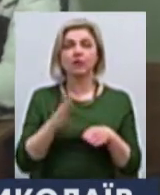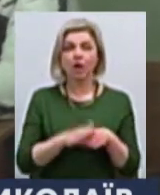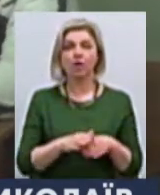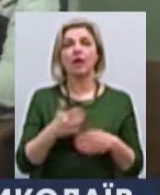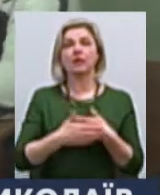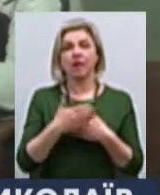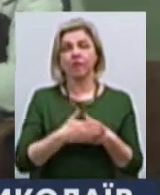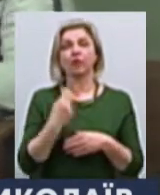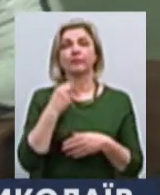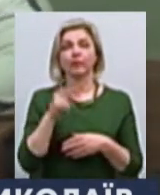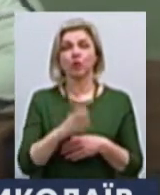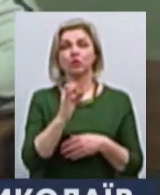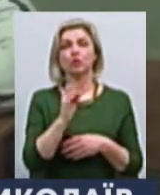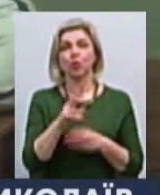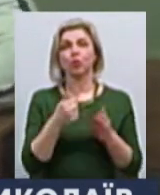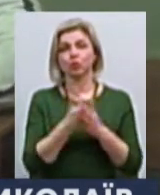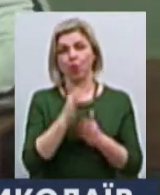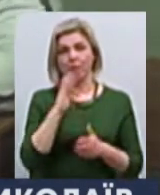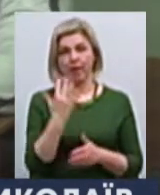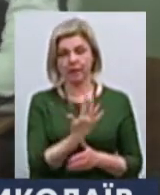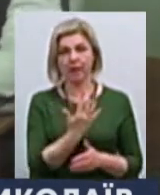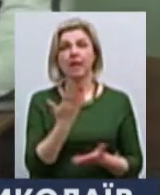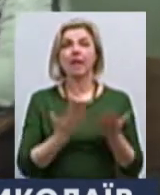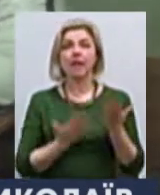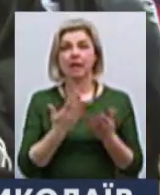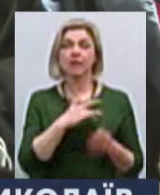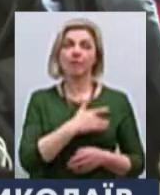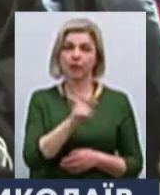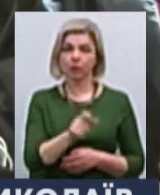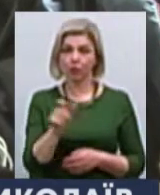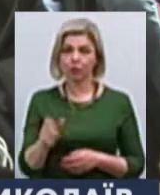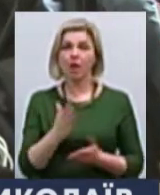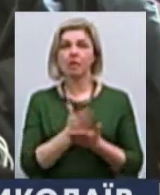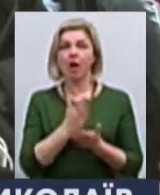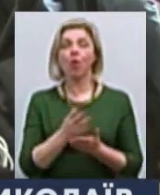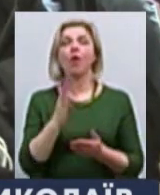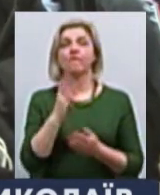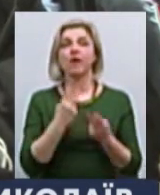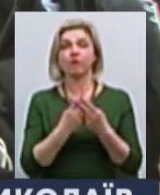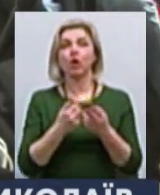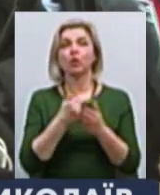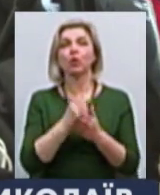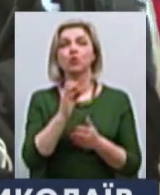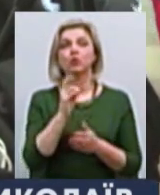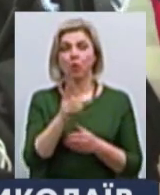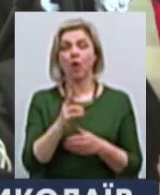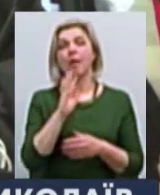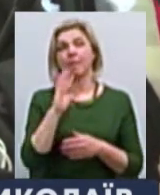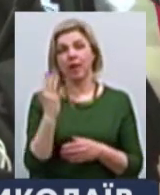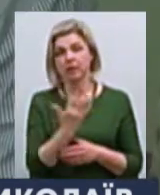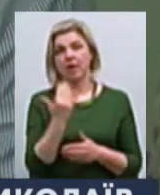караються позбавленням волі строком до 5 років. Якщо підозрюваний знаходиться у в'язниці до вироку 5 років,